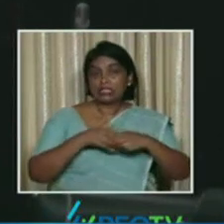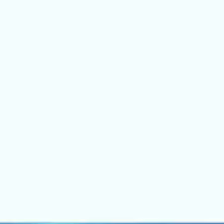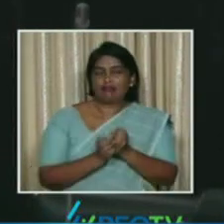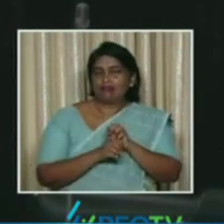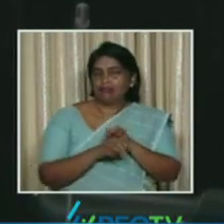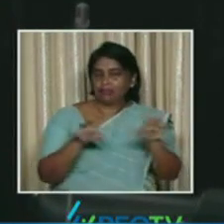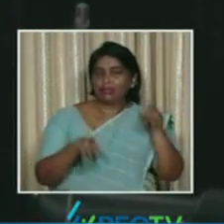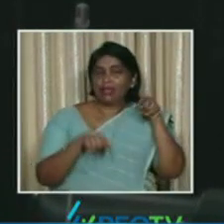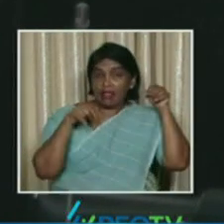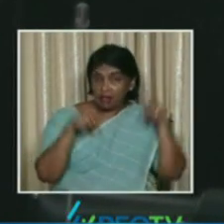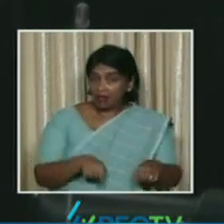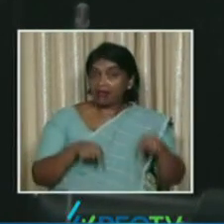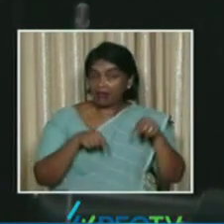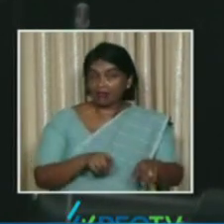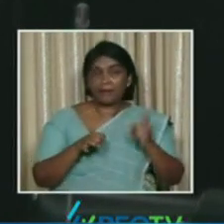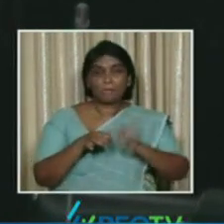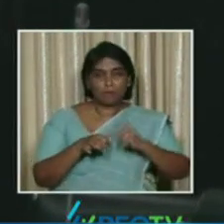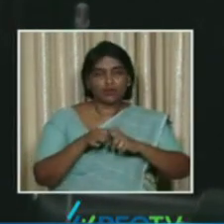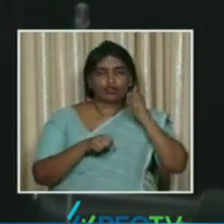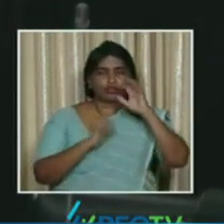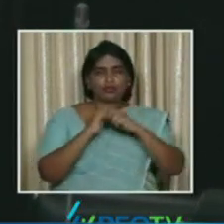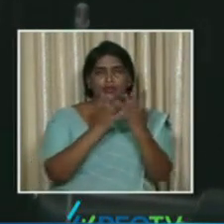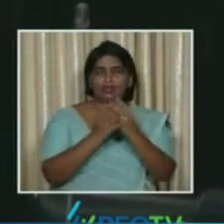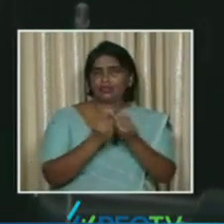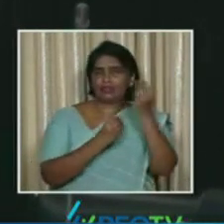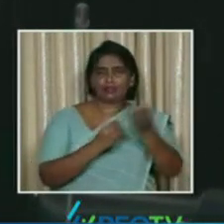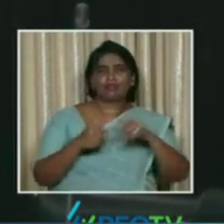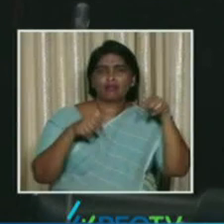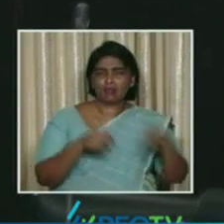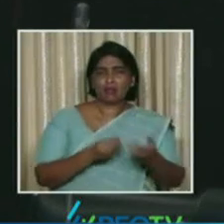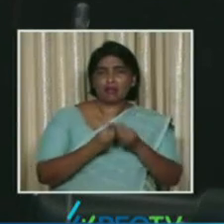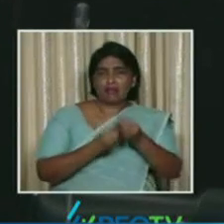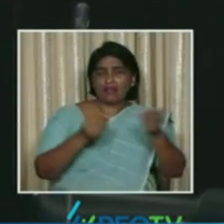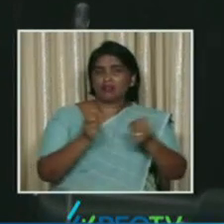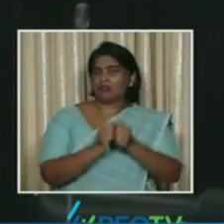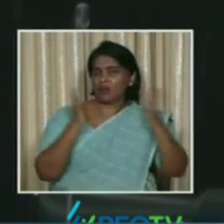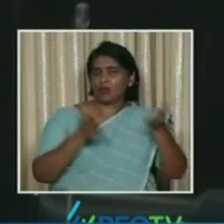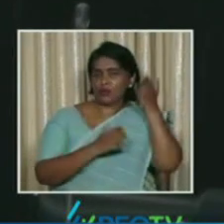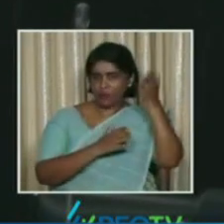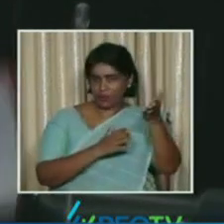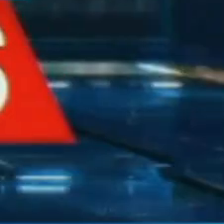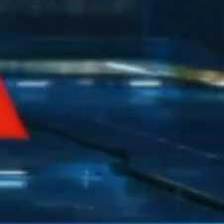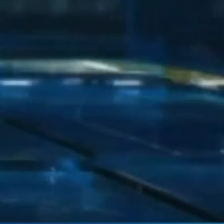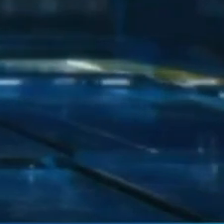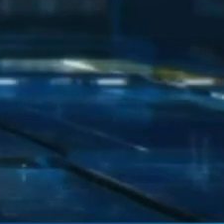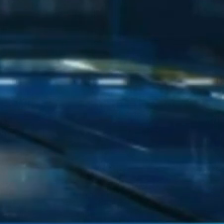pavicikaran hati. Adatat. Nee prasce minisuda bisanya kana dene netu. Nee bawa lagi nak kani nee ayah. මෙය තමයි මේ